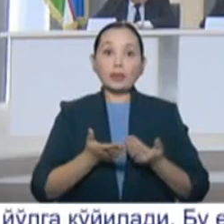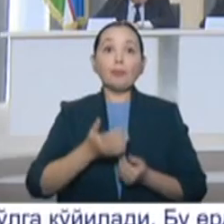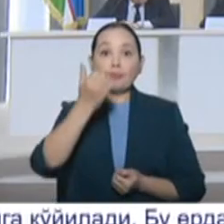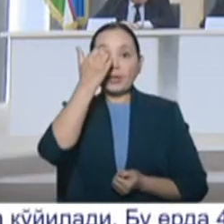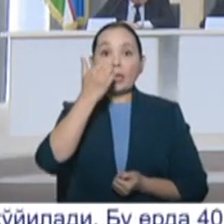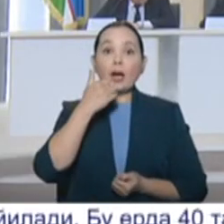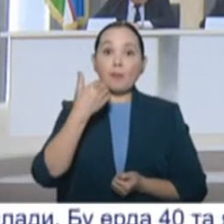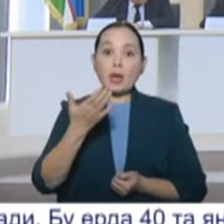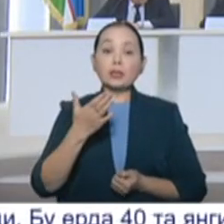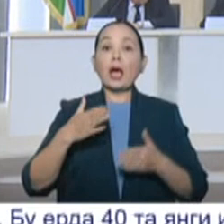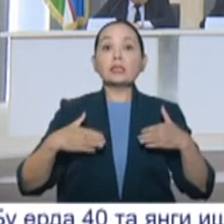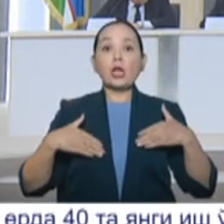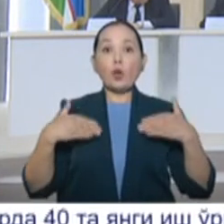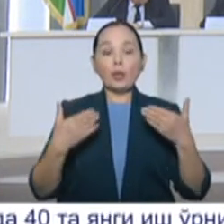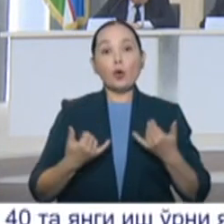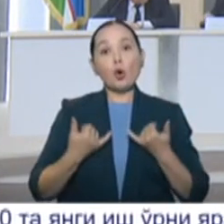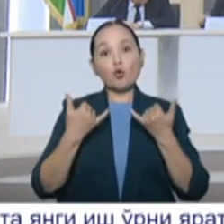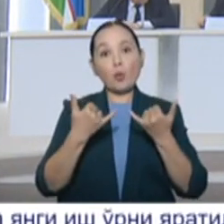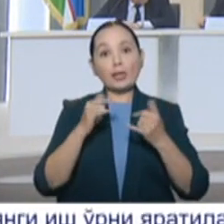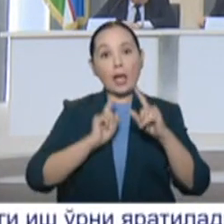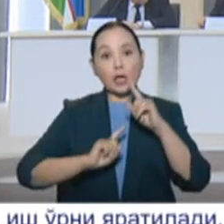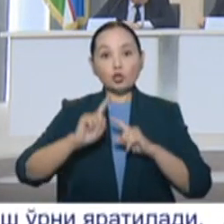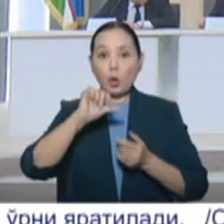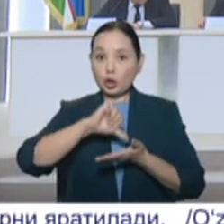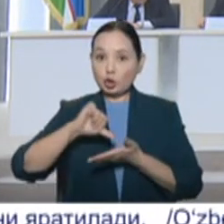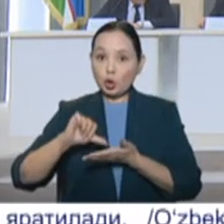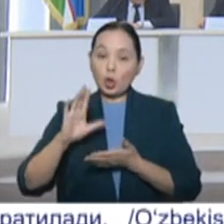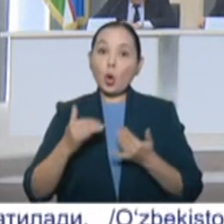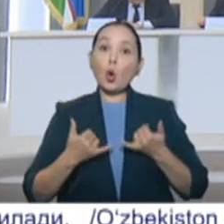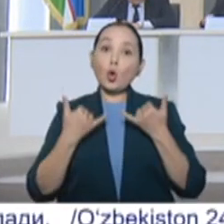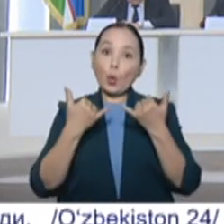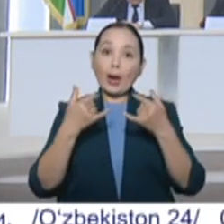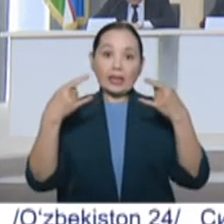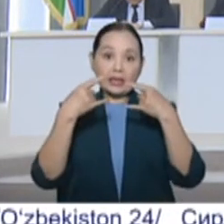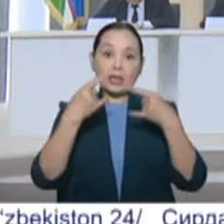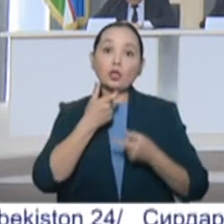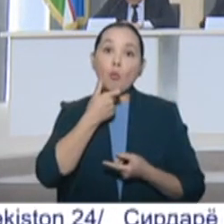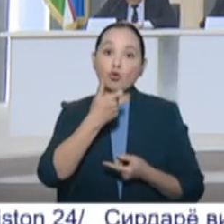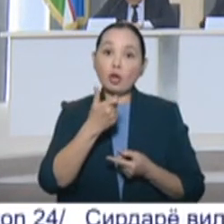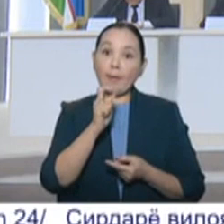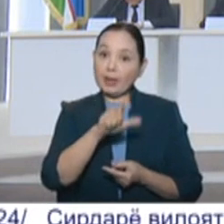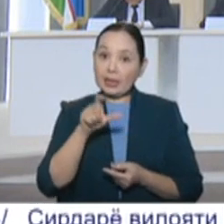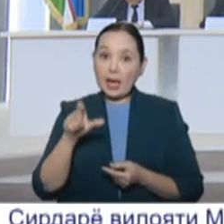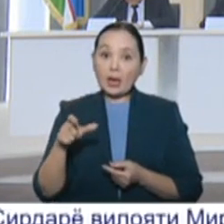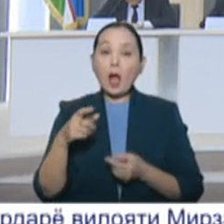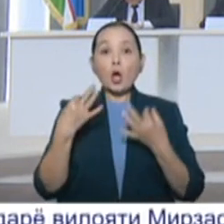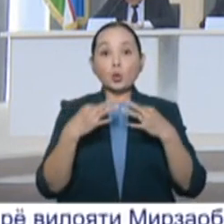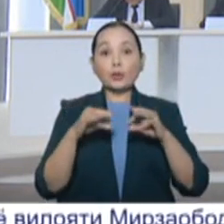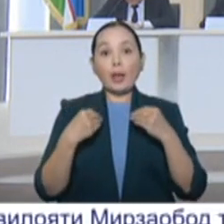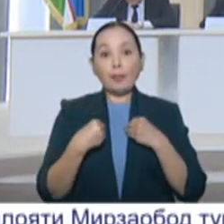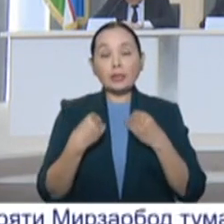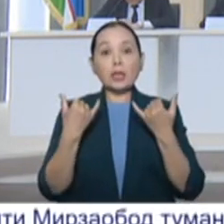Rahmat. Assalomu alaykum, hurmatli anjuman ishtirokchilari, hurmatli teletomoshabinlar. Ruxsat